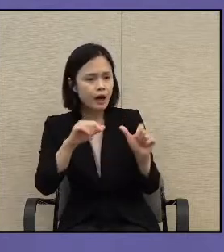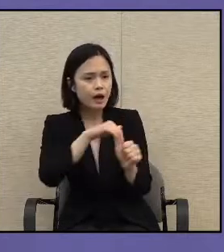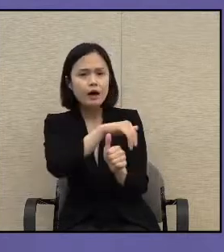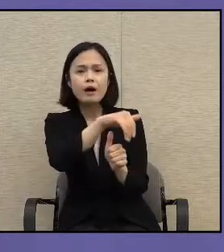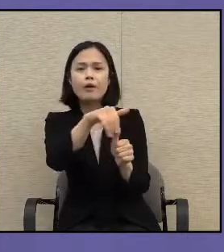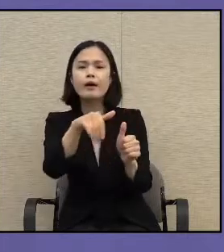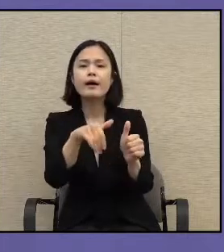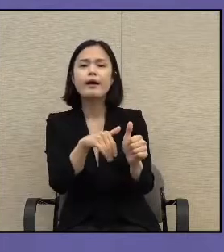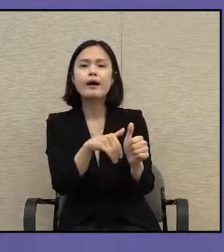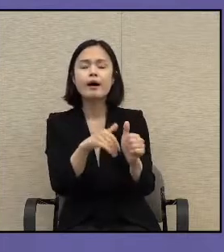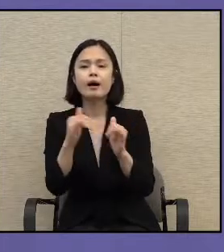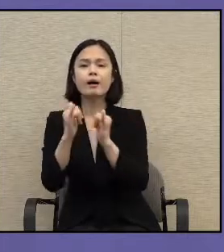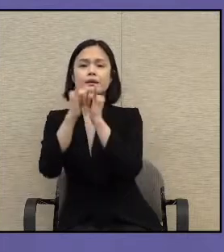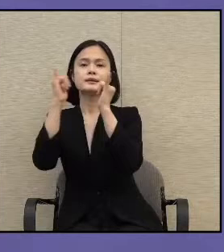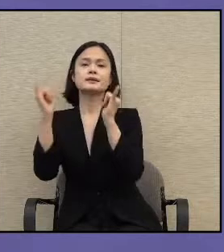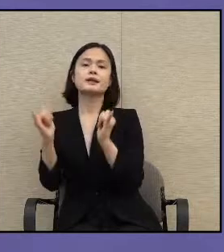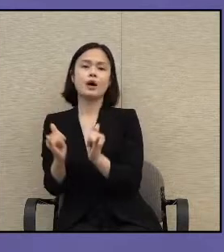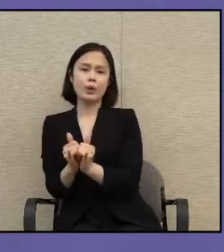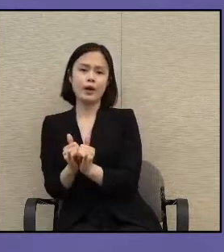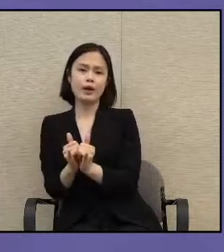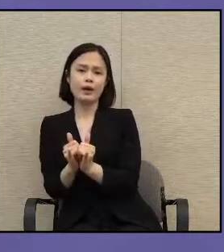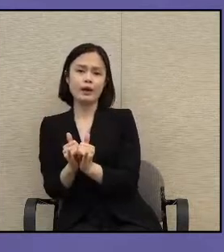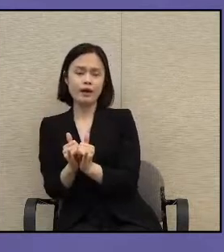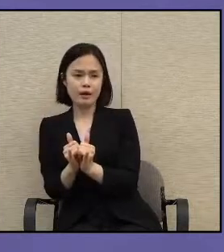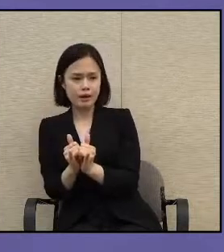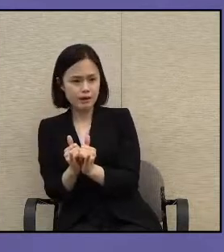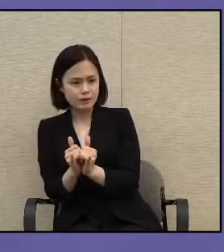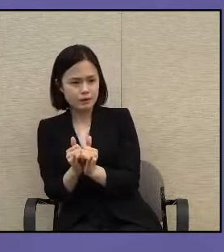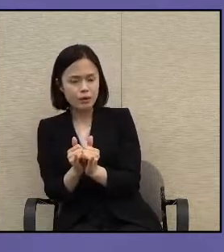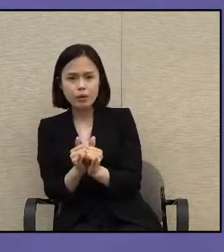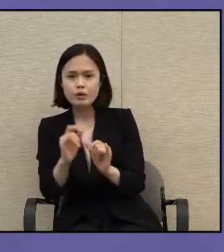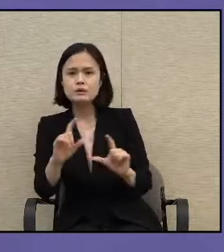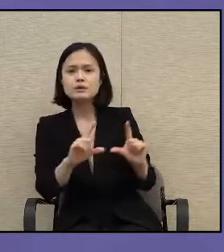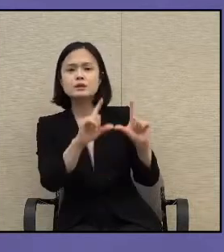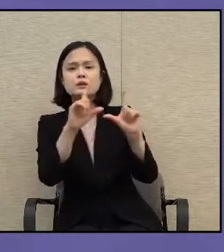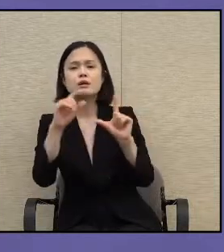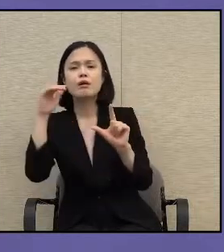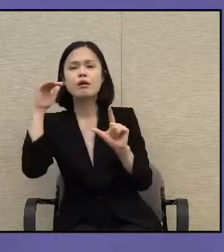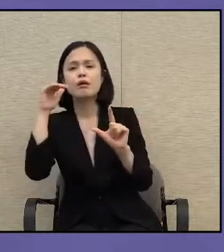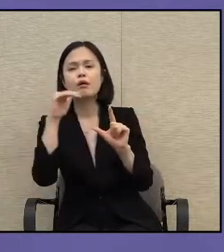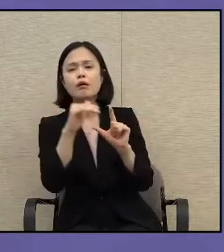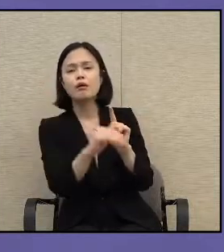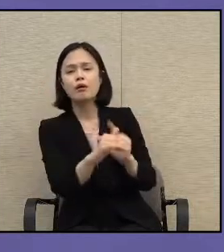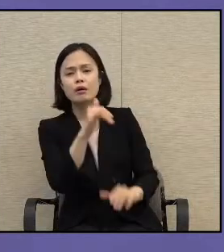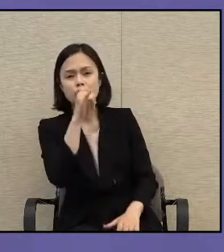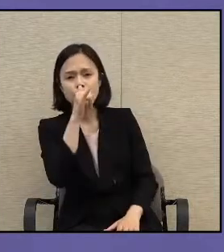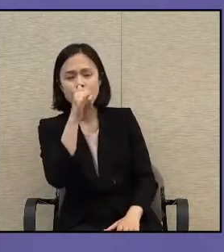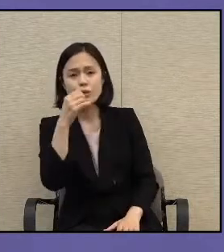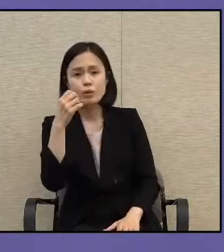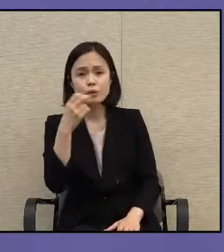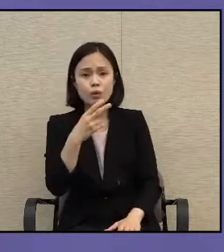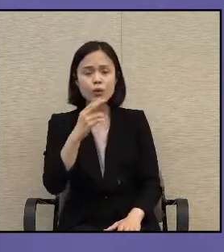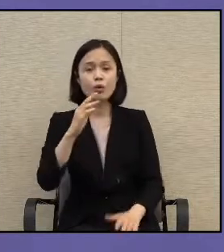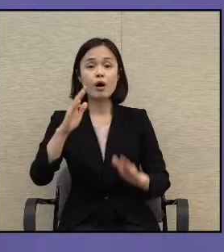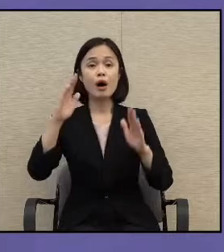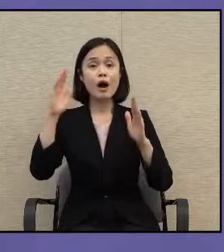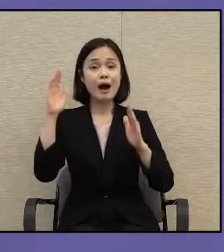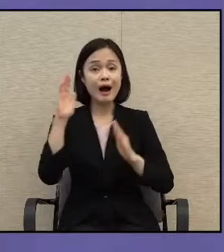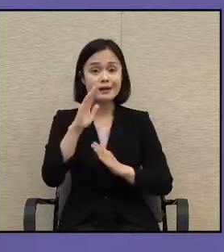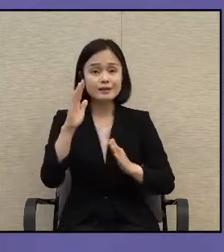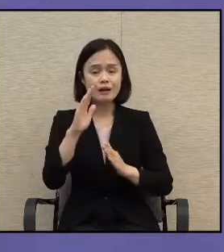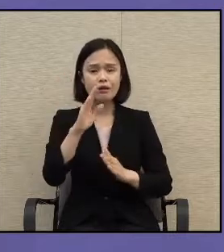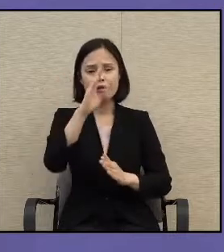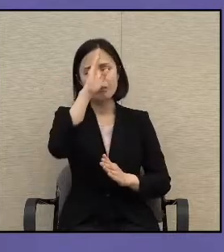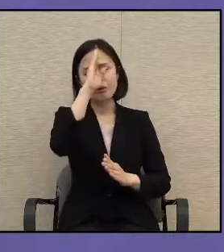사회적인 상태들을 비롯한 것들이 삶의 질부터 해서, 학생이라고 하면은 교육을 성취하는 정도가 다를